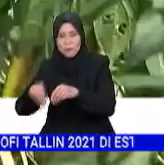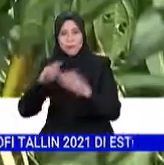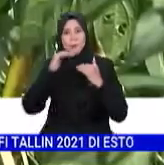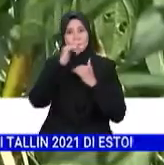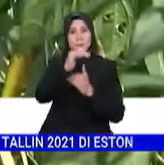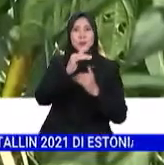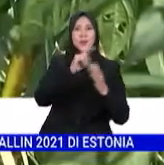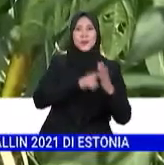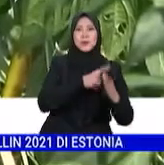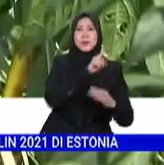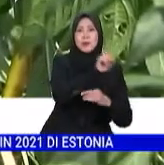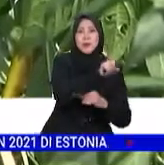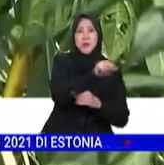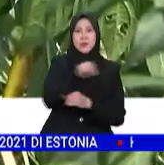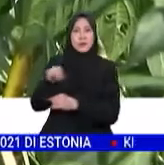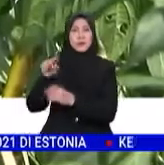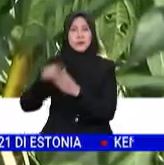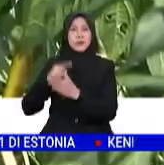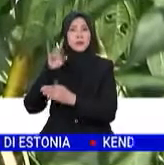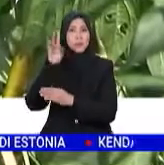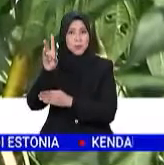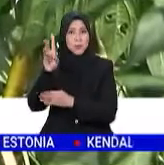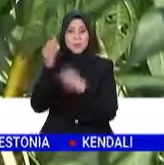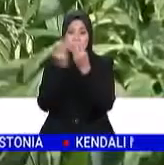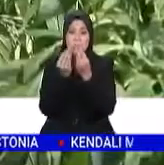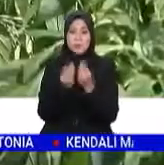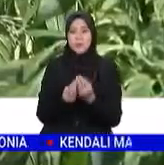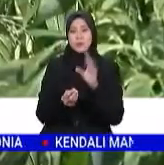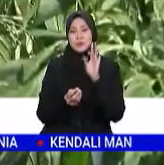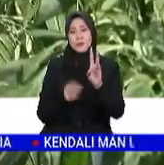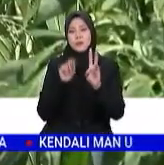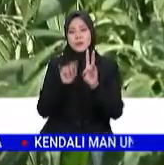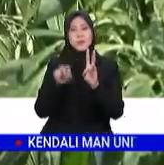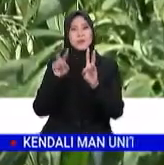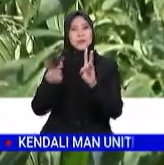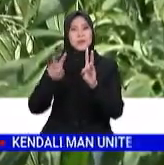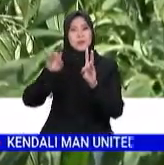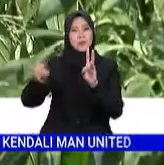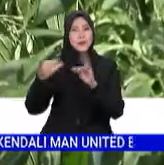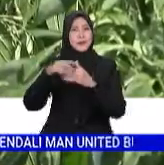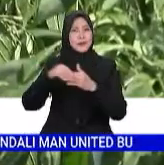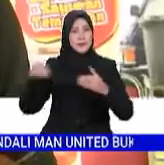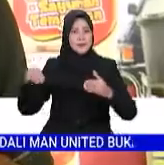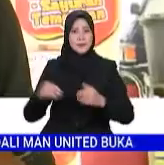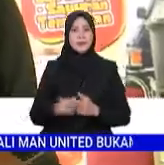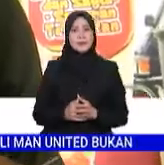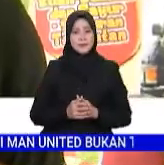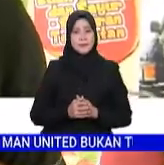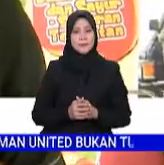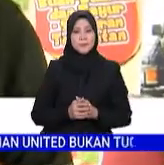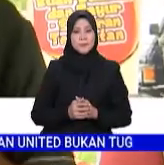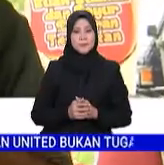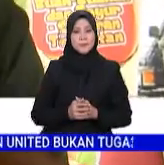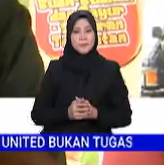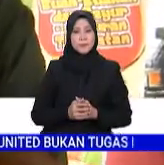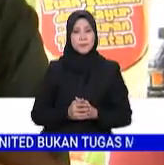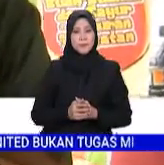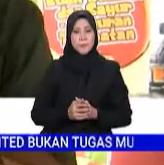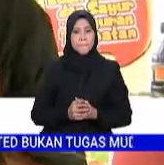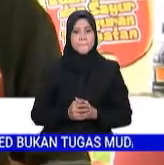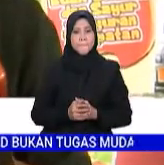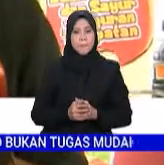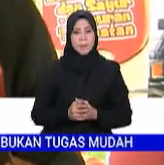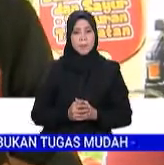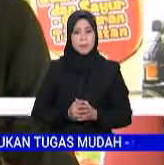hingga Julai tahun ini dan kesemuanya bernilai RM7.2 juta. Jadi bila ada fertigasi